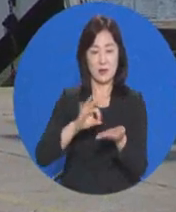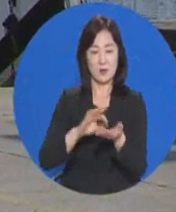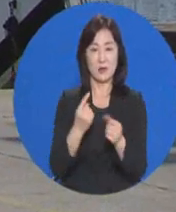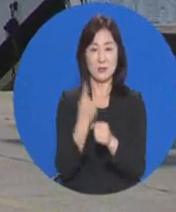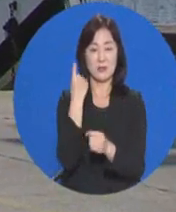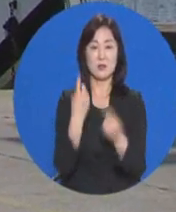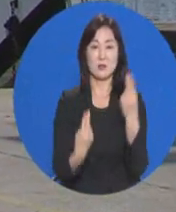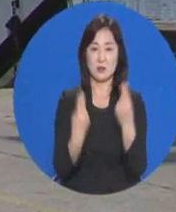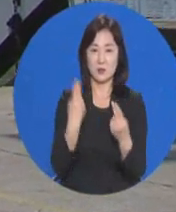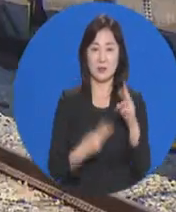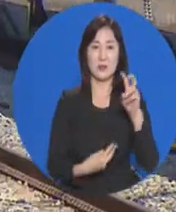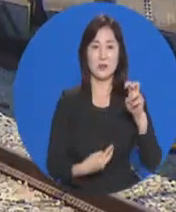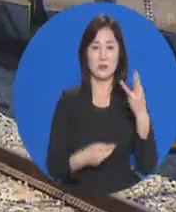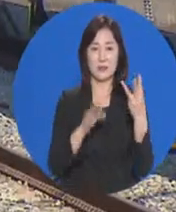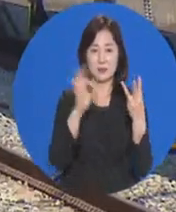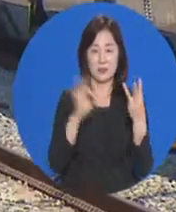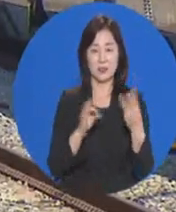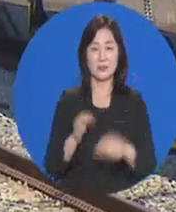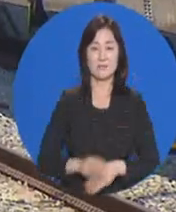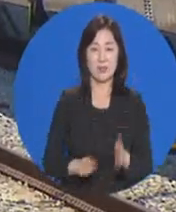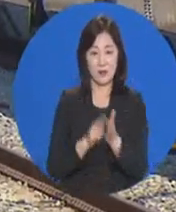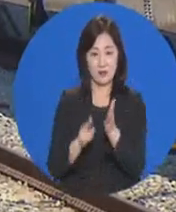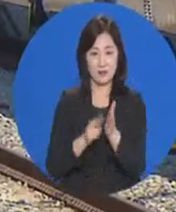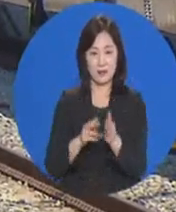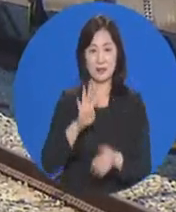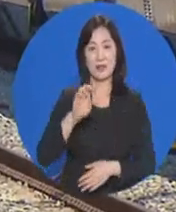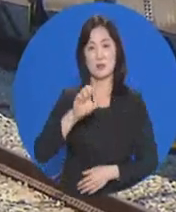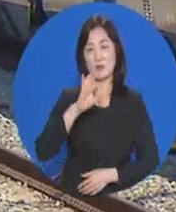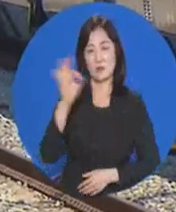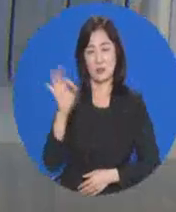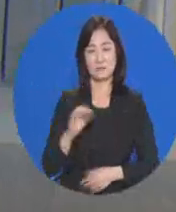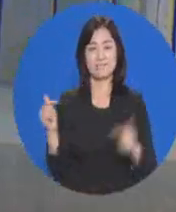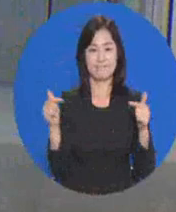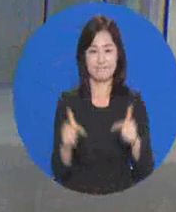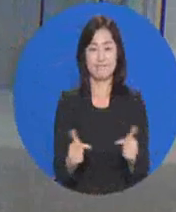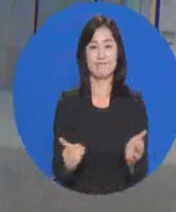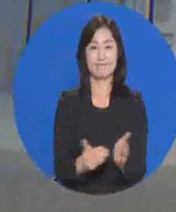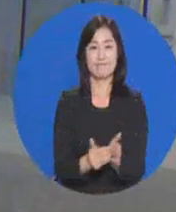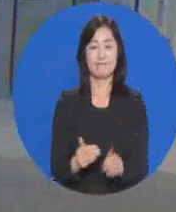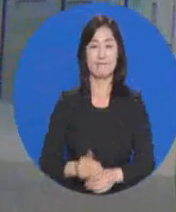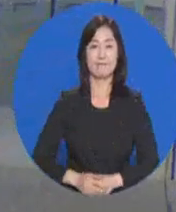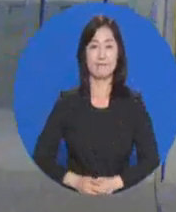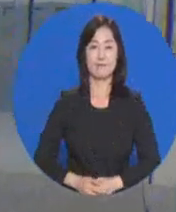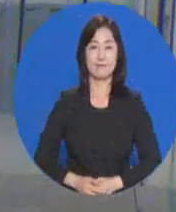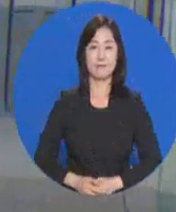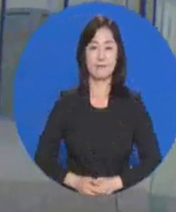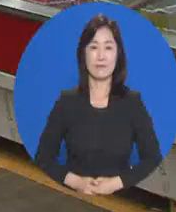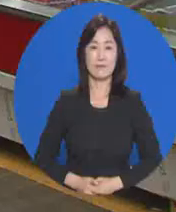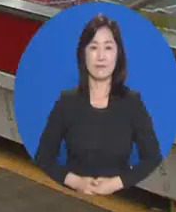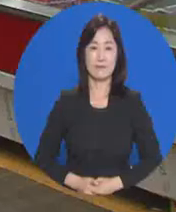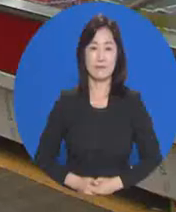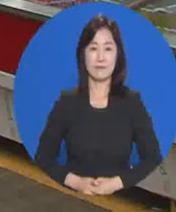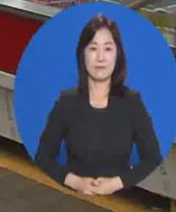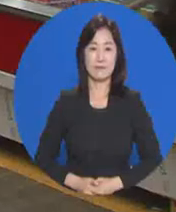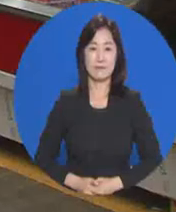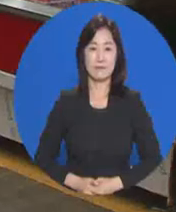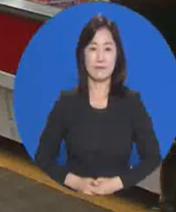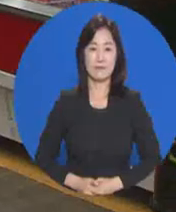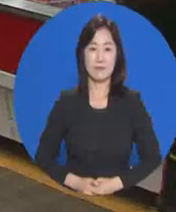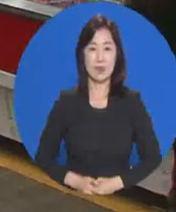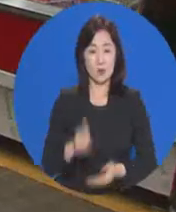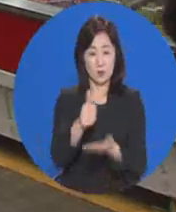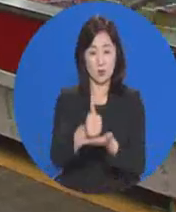비교해 37%, 열차 이용객은 45%가 감소할 것으로 예상됩니다. 귀성객은